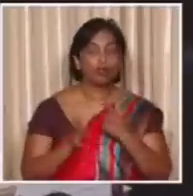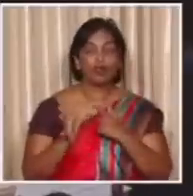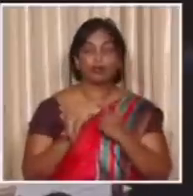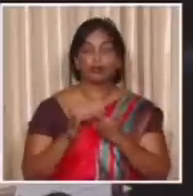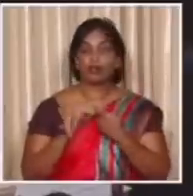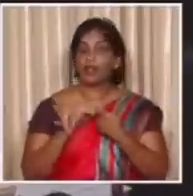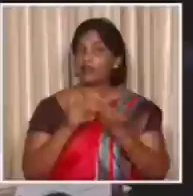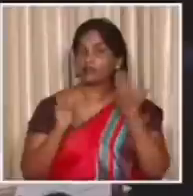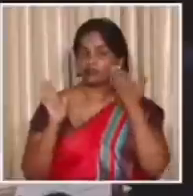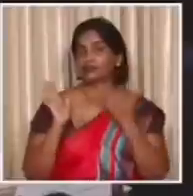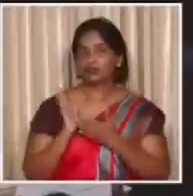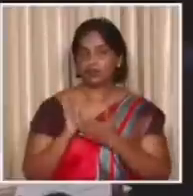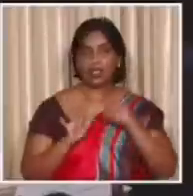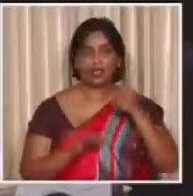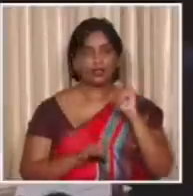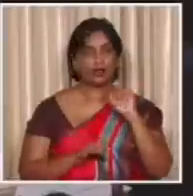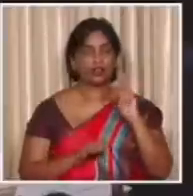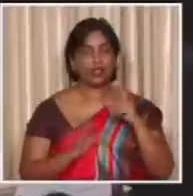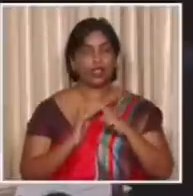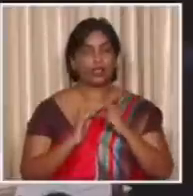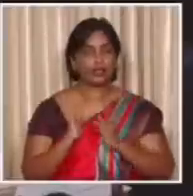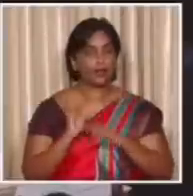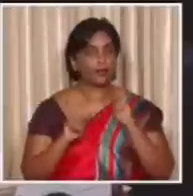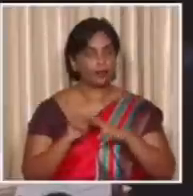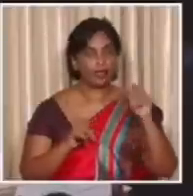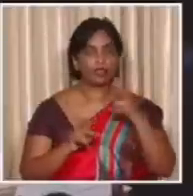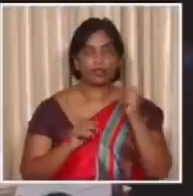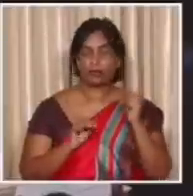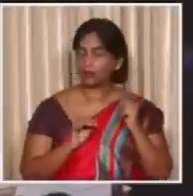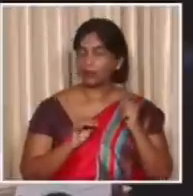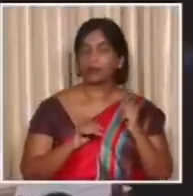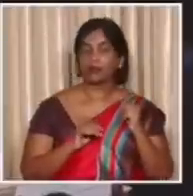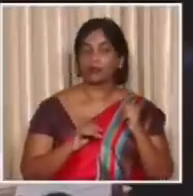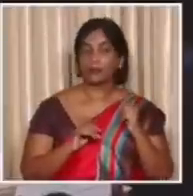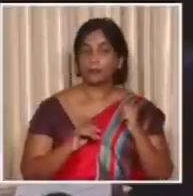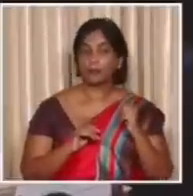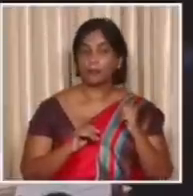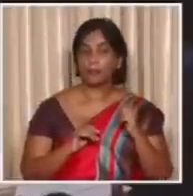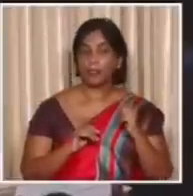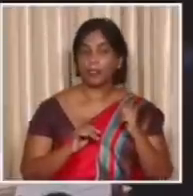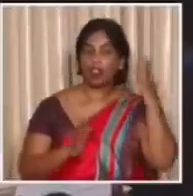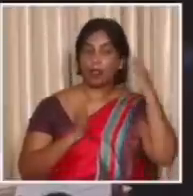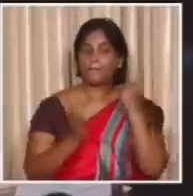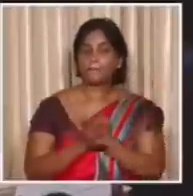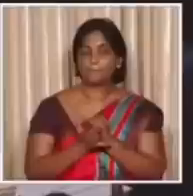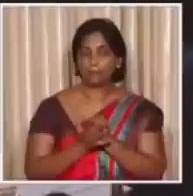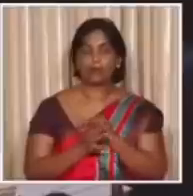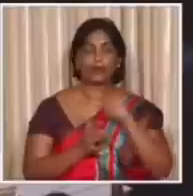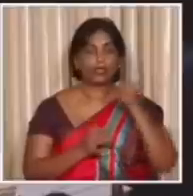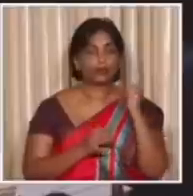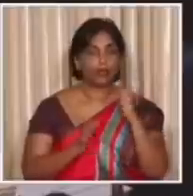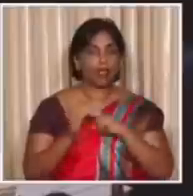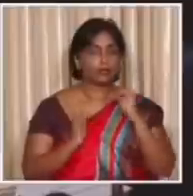ಉತ್ತರಯ 663 ದಿನ ಐಎಂಎಫ್ ಎಕೆ 257 ದಿನ ಮಿಲಿಯನ್ ವರ್ಲ್ಡ್ ಮೇ ಲೋಕ ಬ್ಯಾಂಕ್ವಿನ್ 650